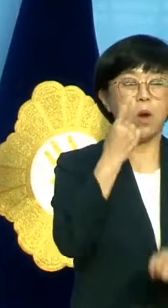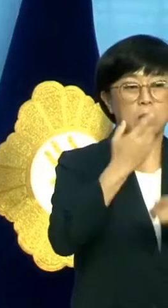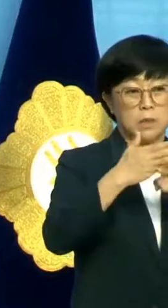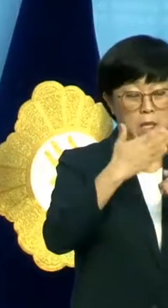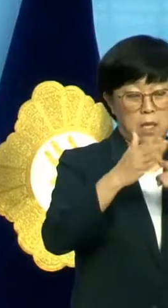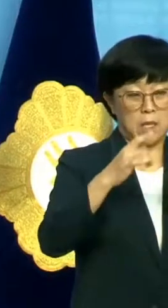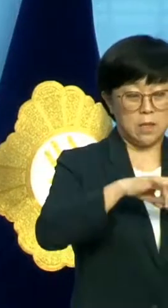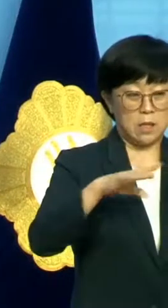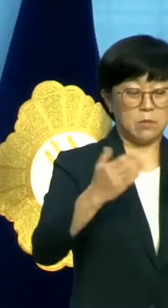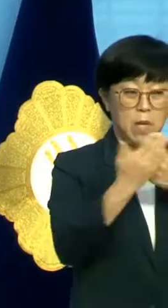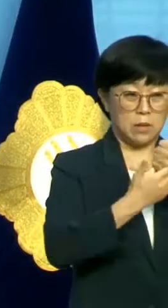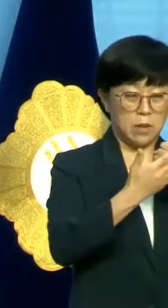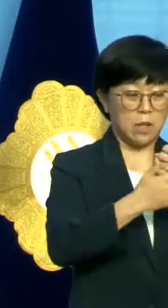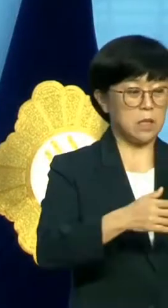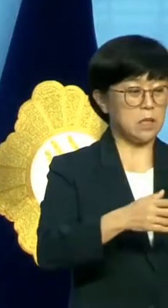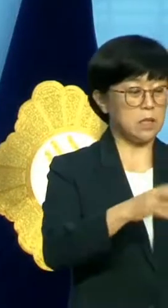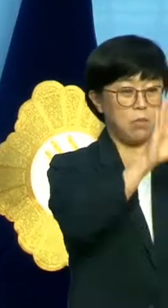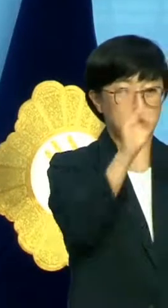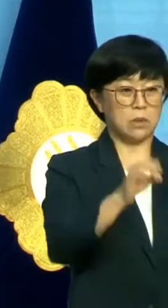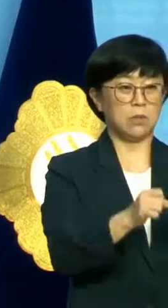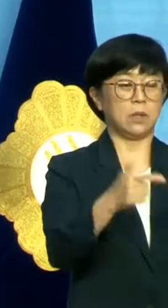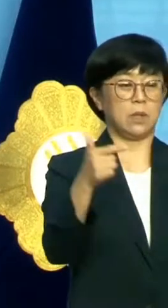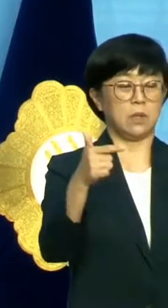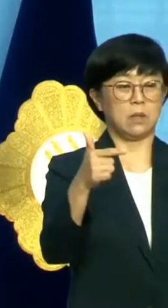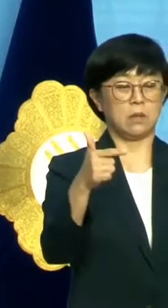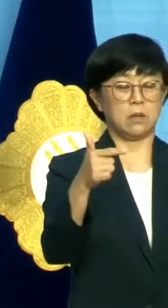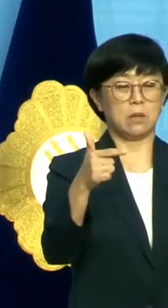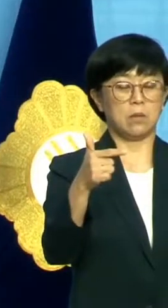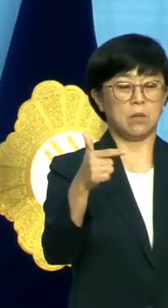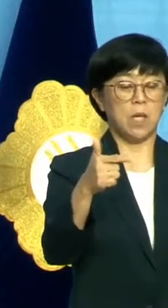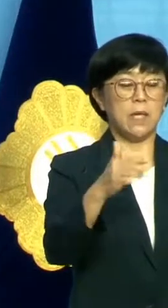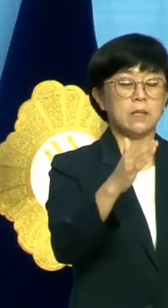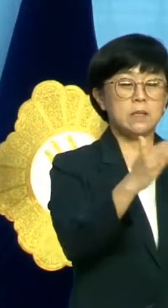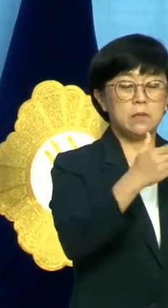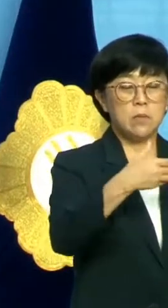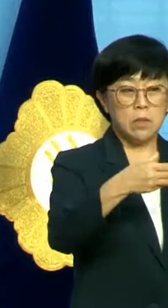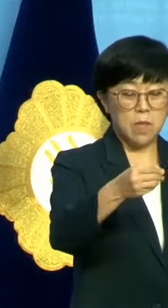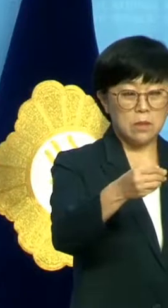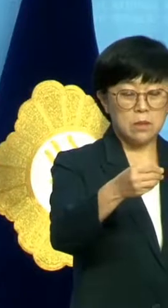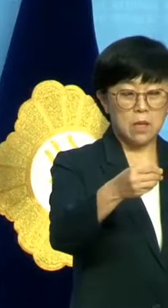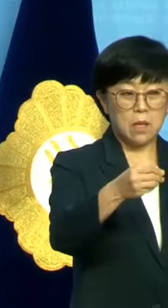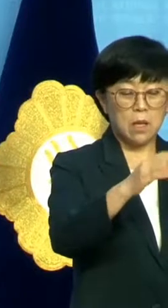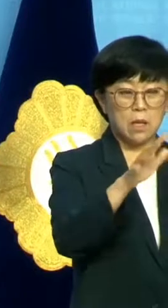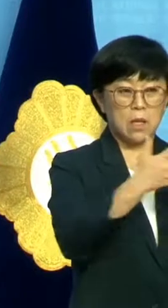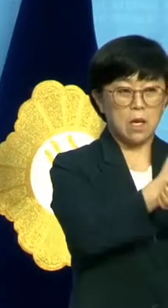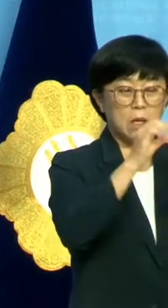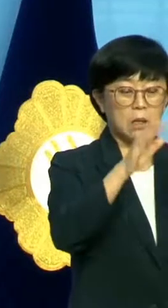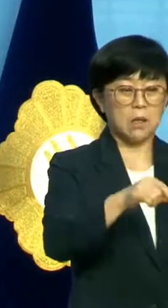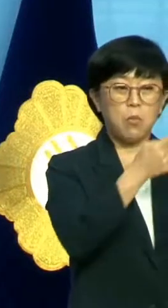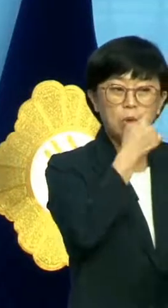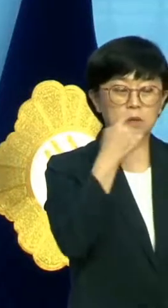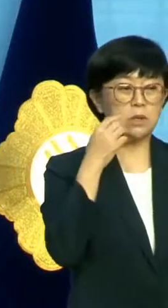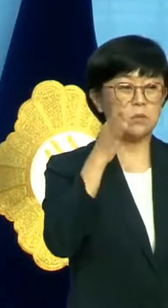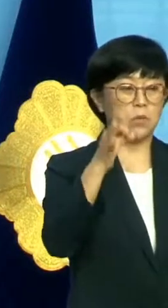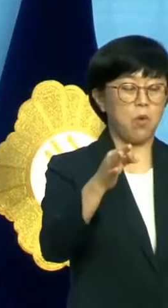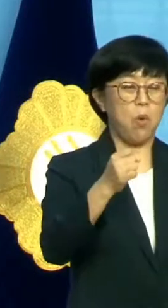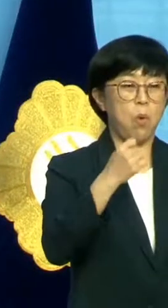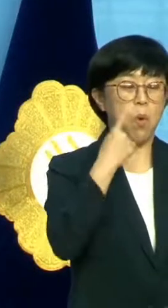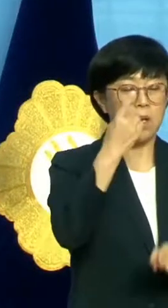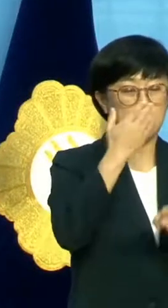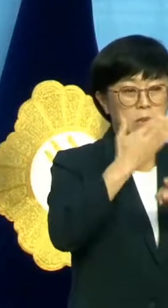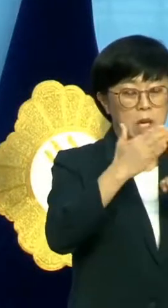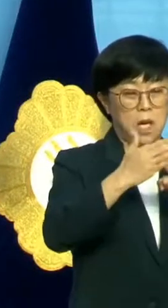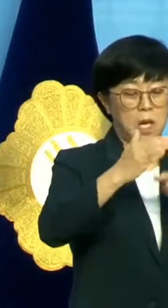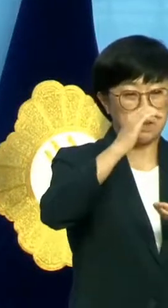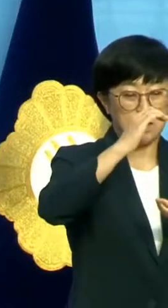공재 비율을 20% 로 확대하고 주택임대차 계약시 보증금 및 월세 1 2 를 제한하는